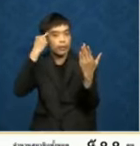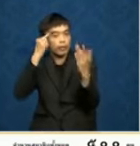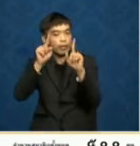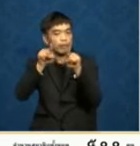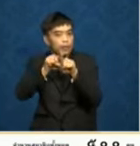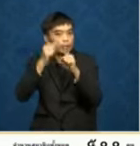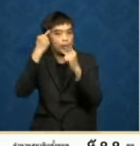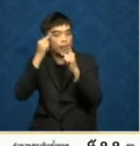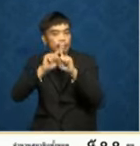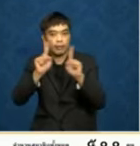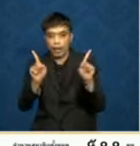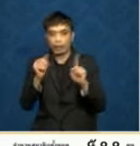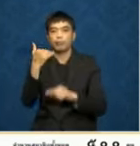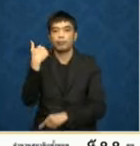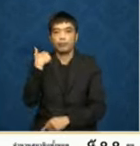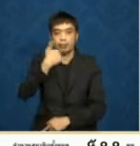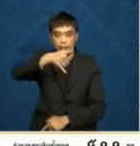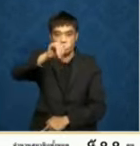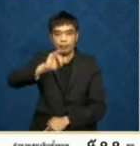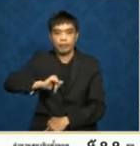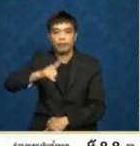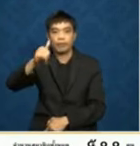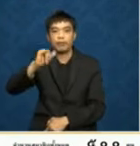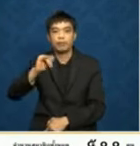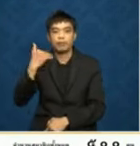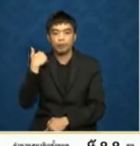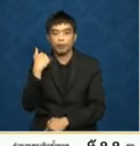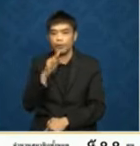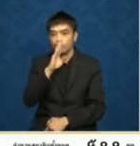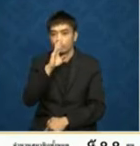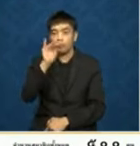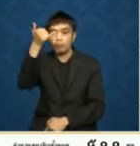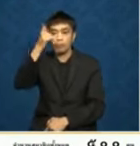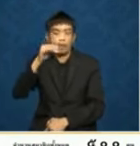กัครับบางคนเชอว่าจะเปลยนแงประเทศไ